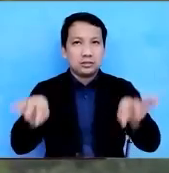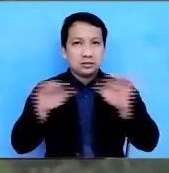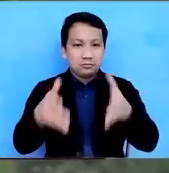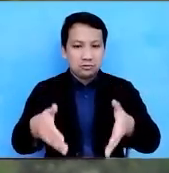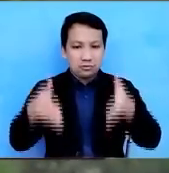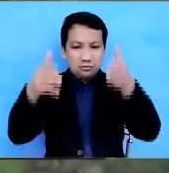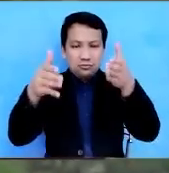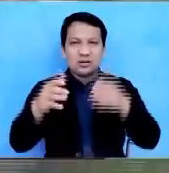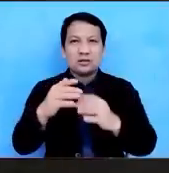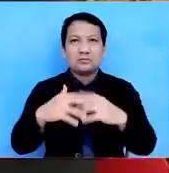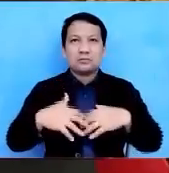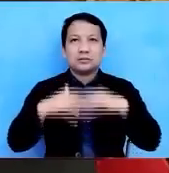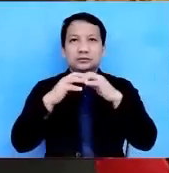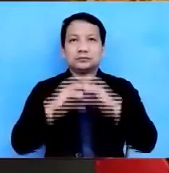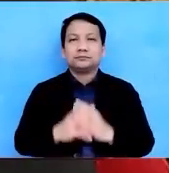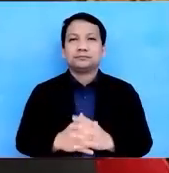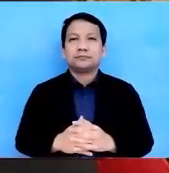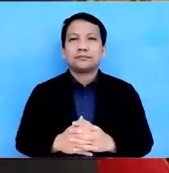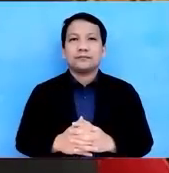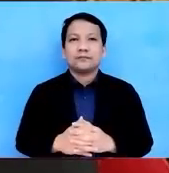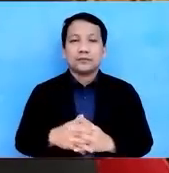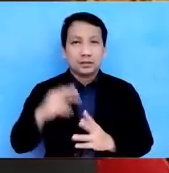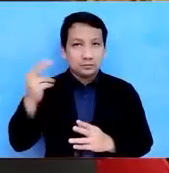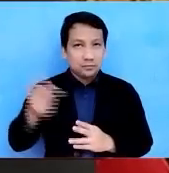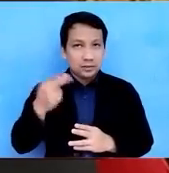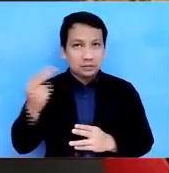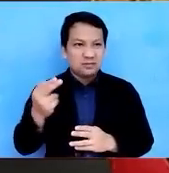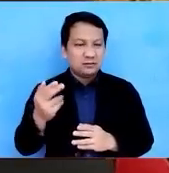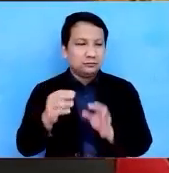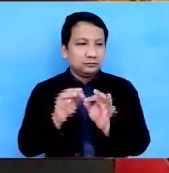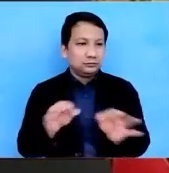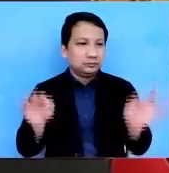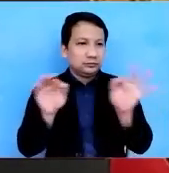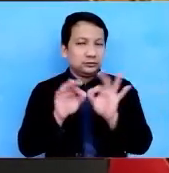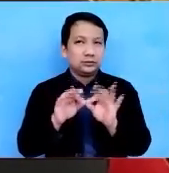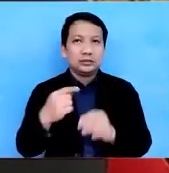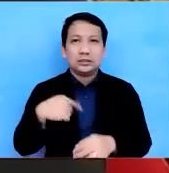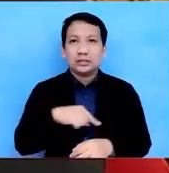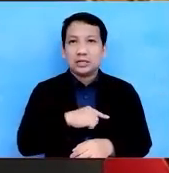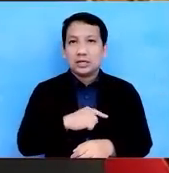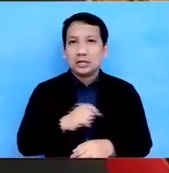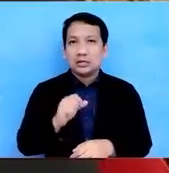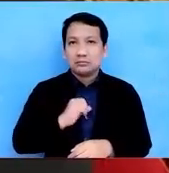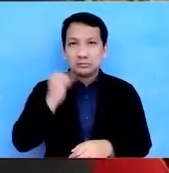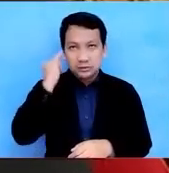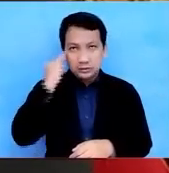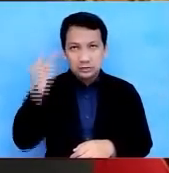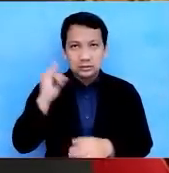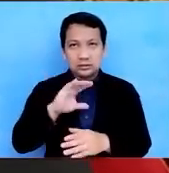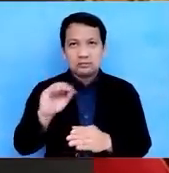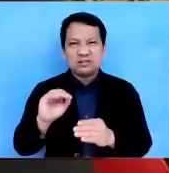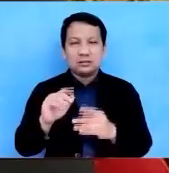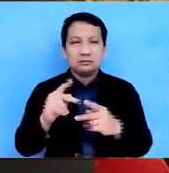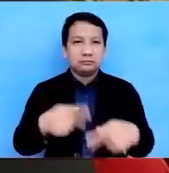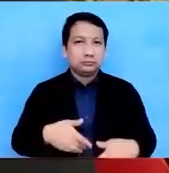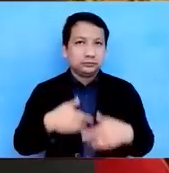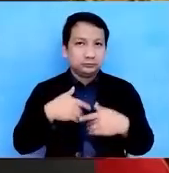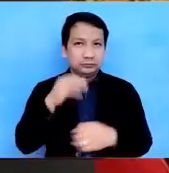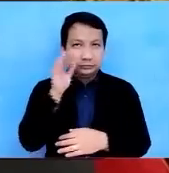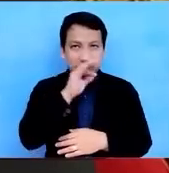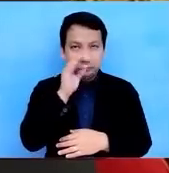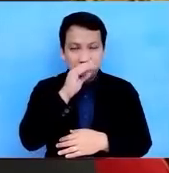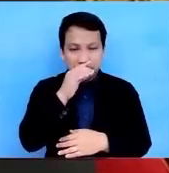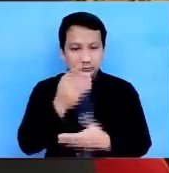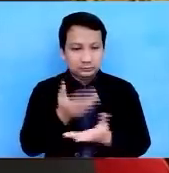office building. Ang heritage ay priceless. So dito tayo humuhugot ng ating identity at saka pride bilang mga Pilipino.